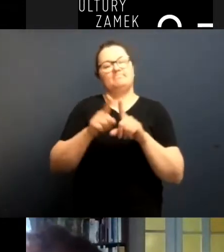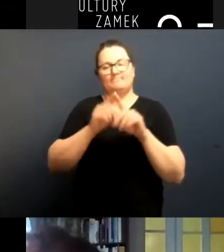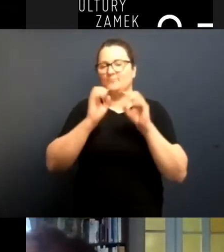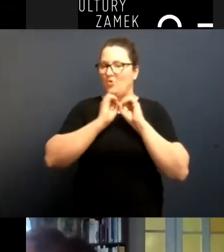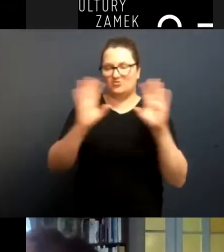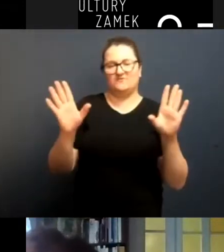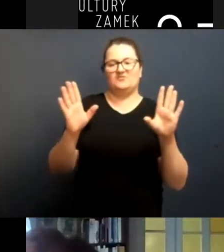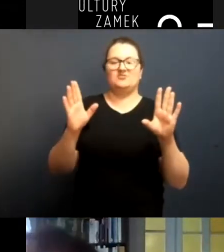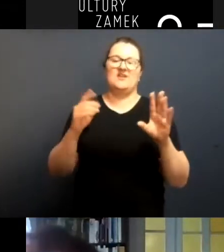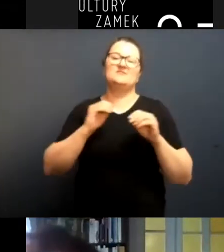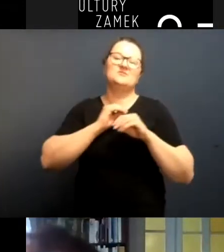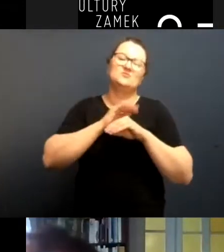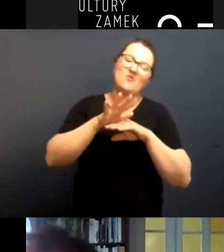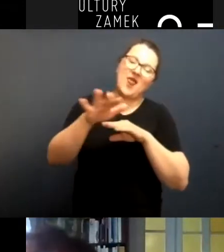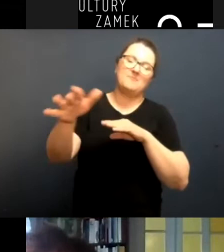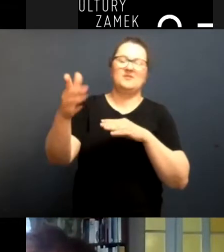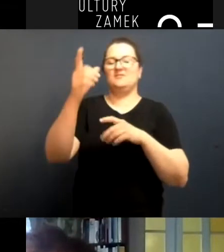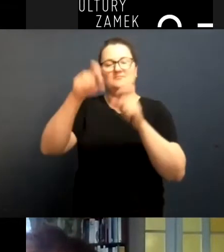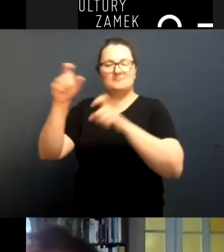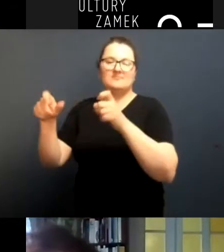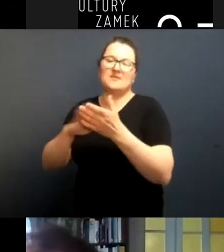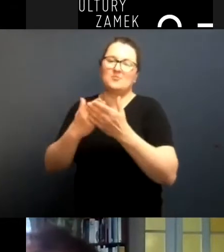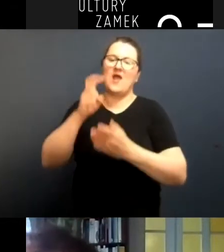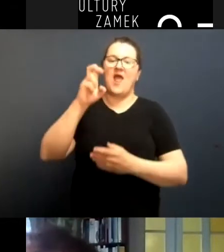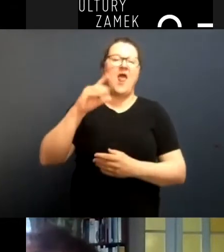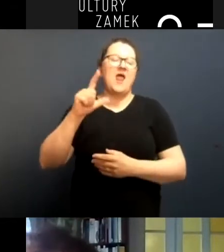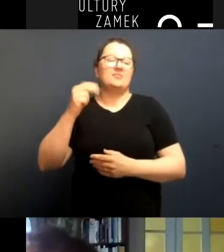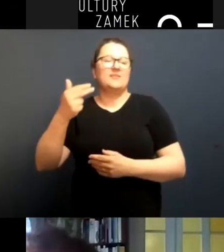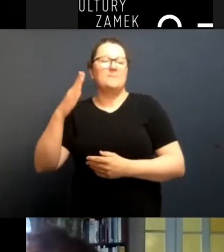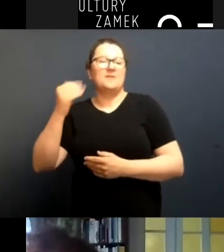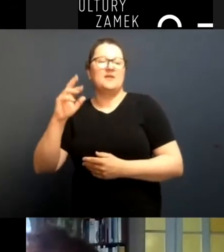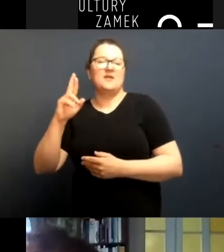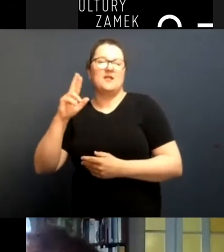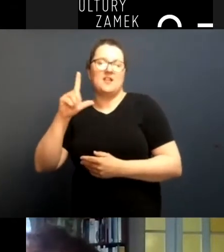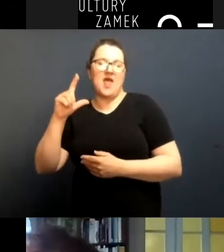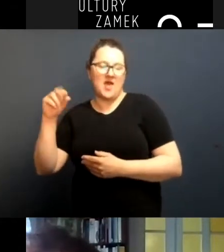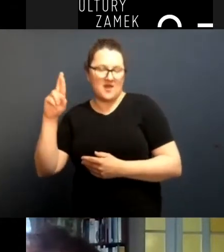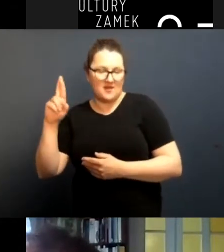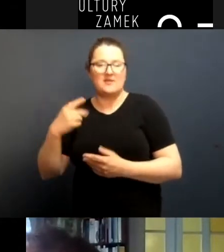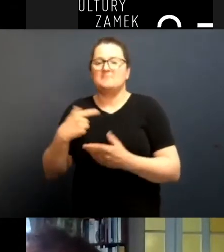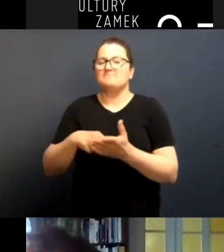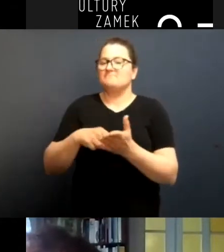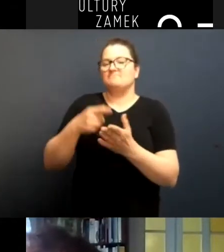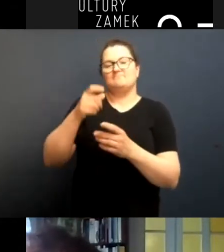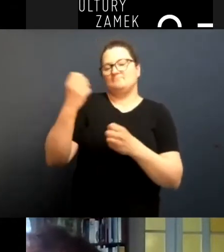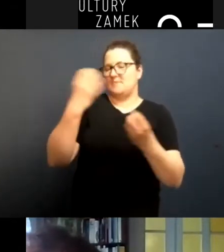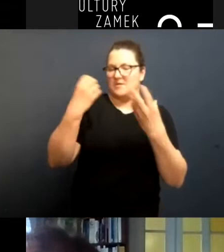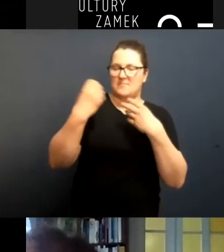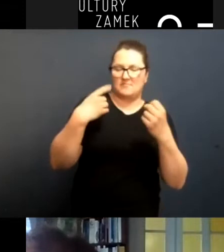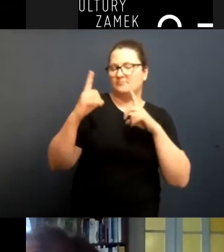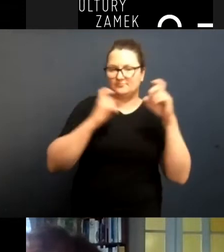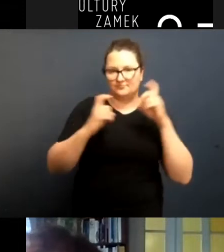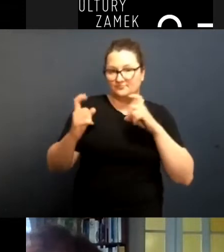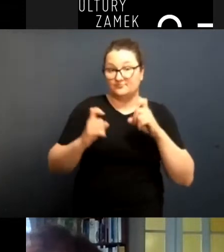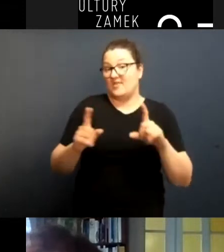celebrytki dzisiaj, które tak jak Helen Mirren, także robią sesję. Coraz częściej one także